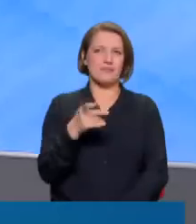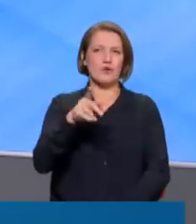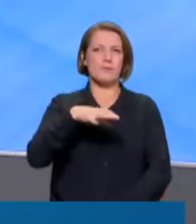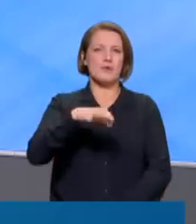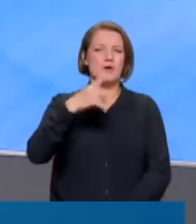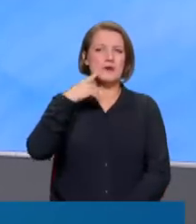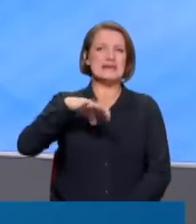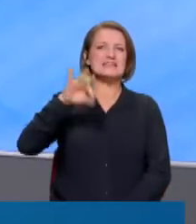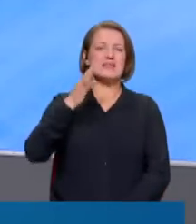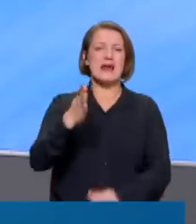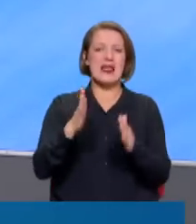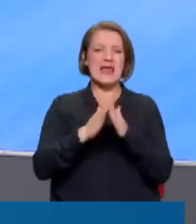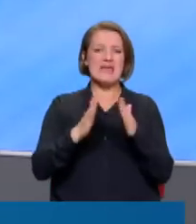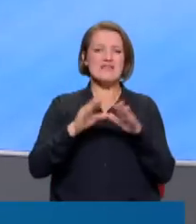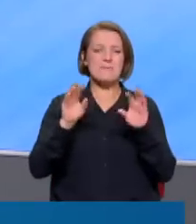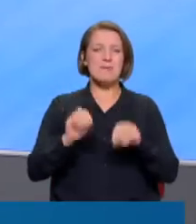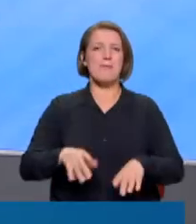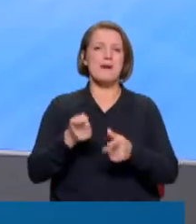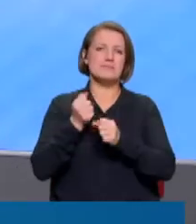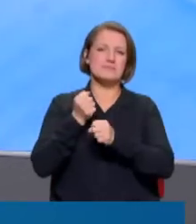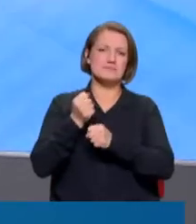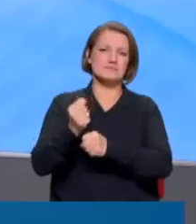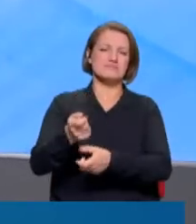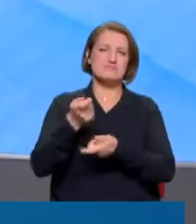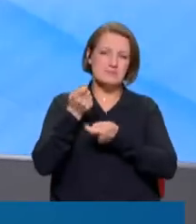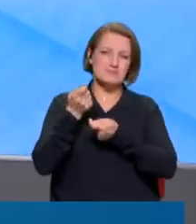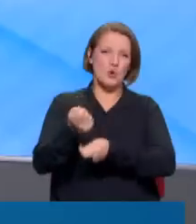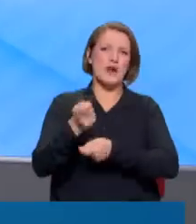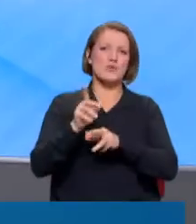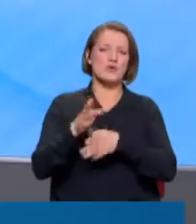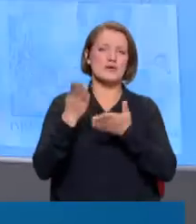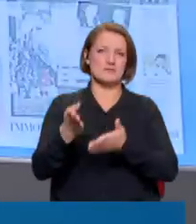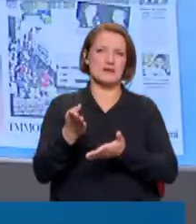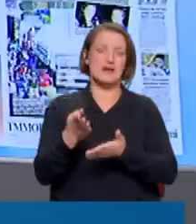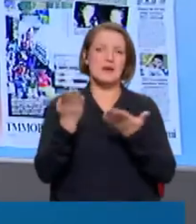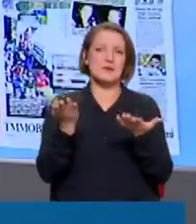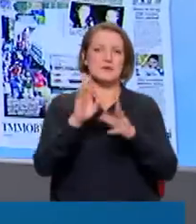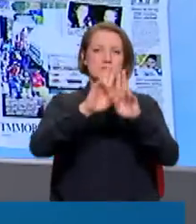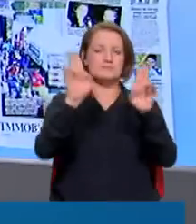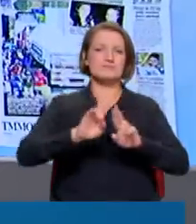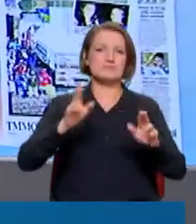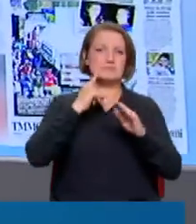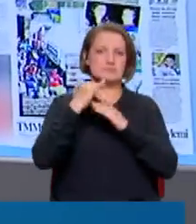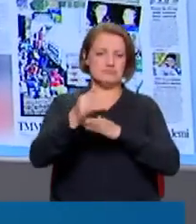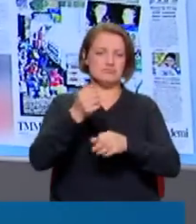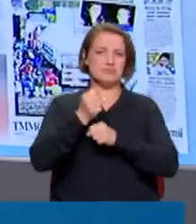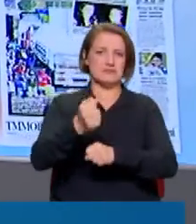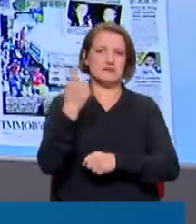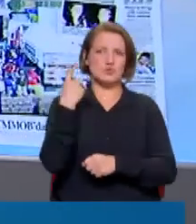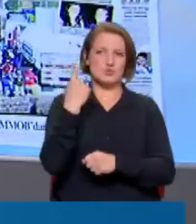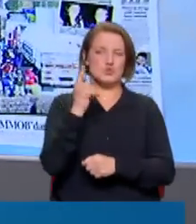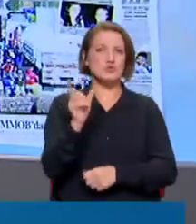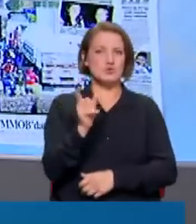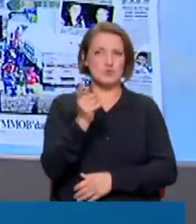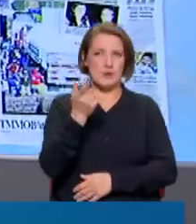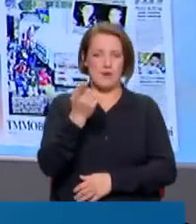bölgedeki insanlar evlerini Terk etmeye zorlanmaya devam ediyorlar aslına bakarsanız uluslararası toplumun baskısıyla Dün kısmen